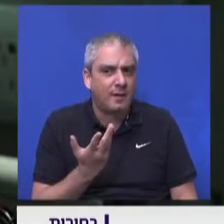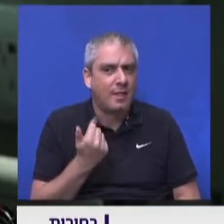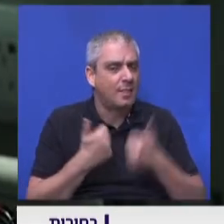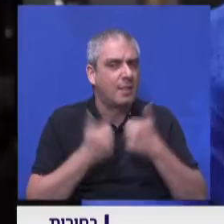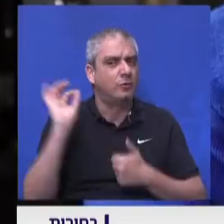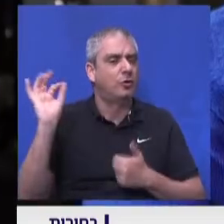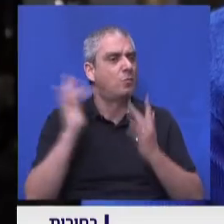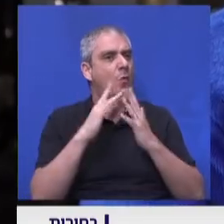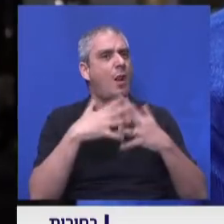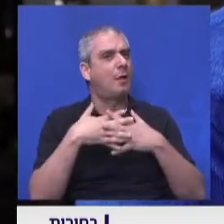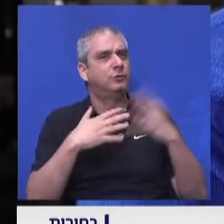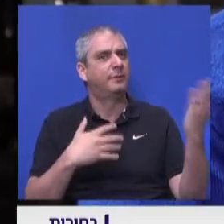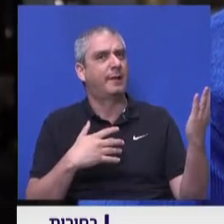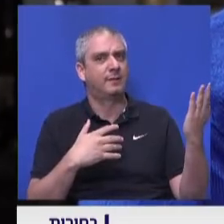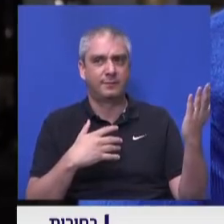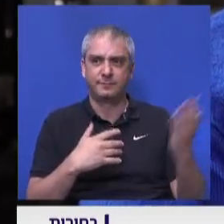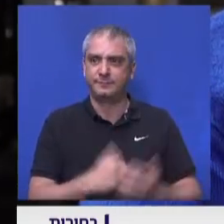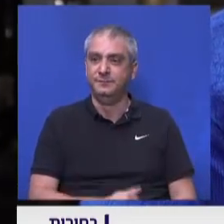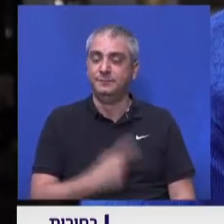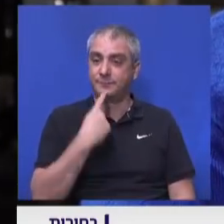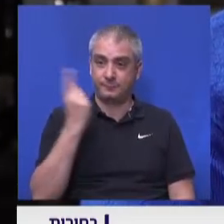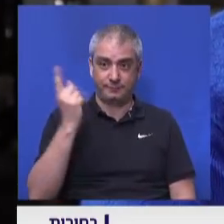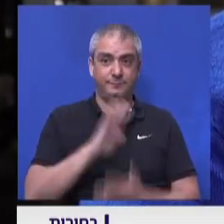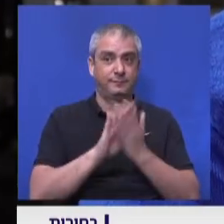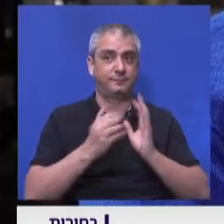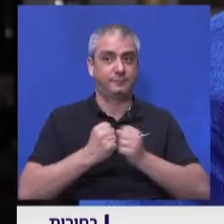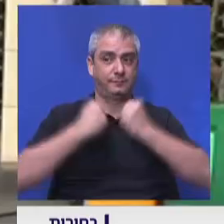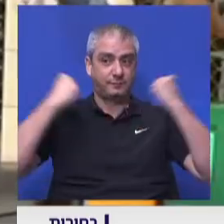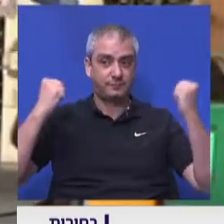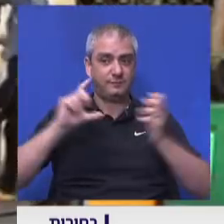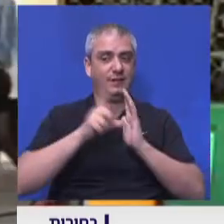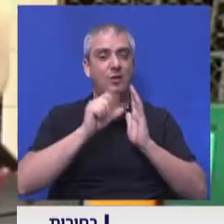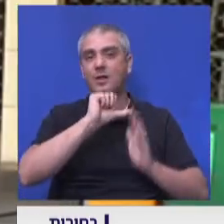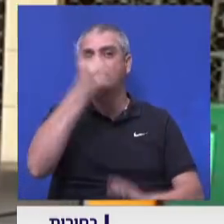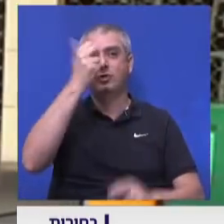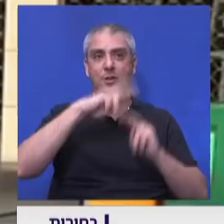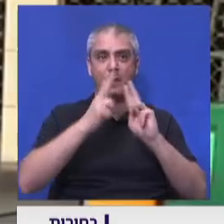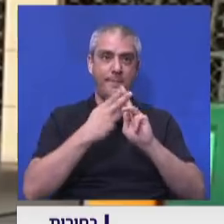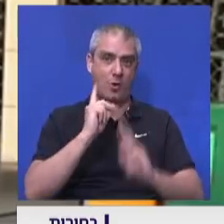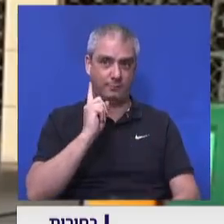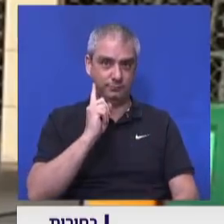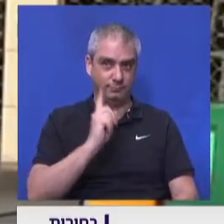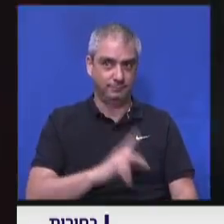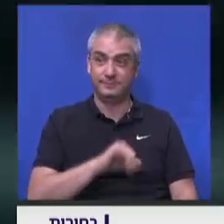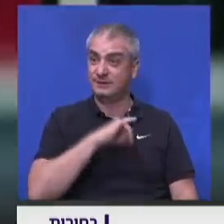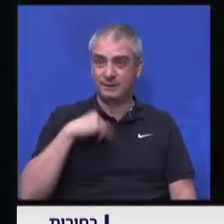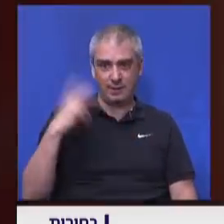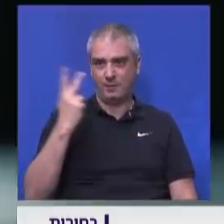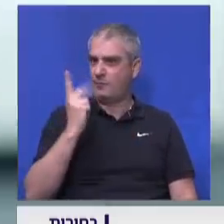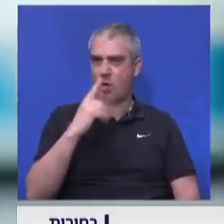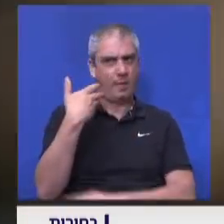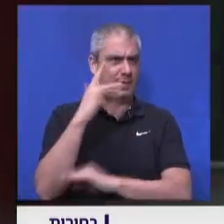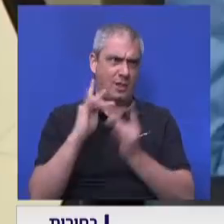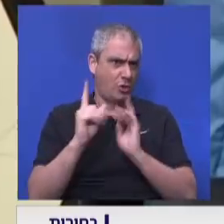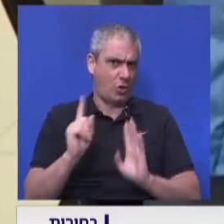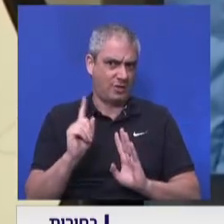הברית? זה אומר שהם יהפכו למעצמה הטכנולוגית הראשונה בעולם. סין היא כמובן לא מדינת אויב, אבל לסין יש